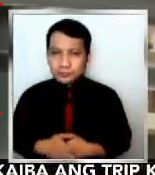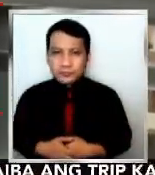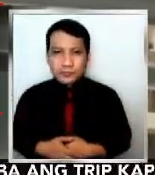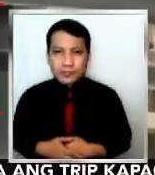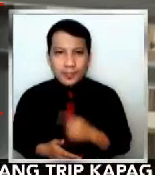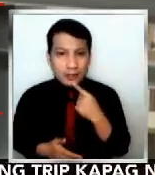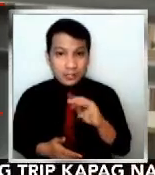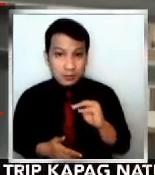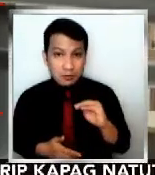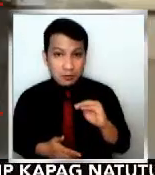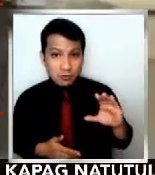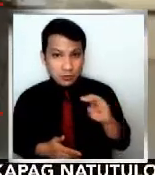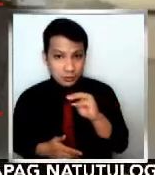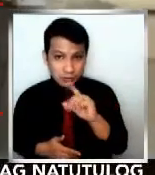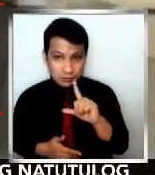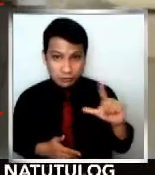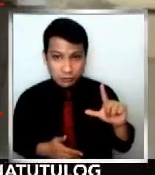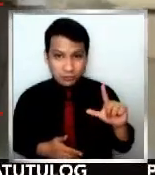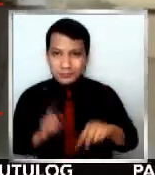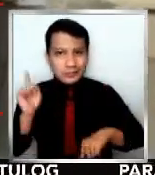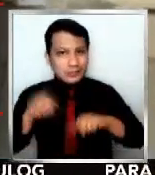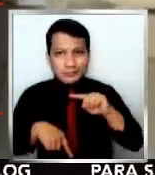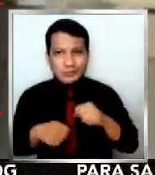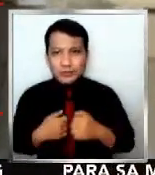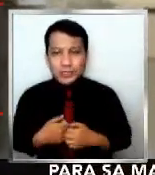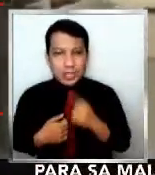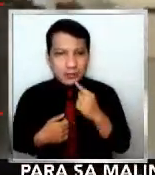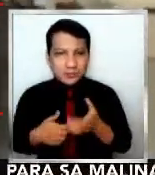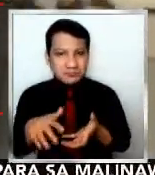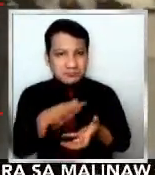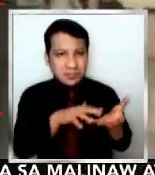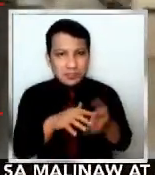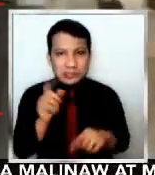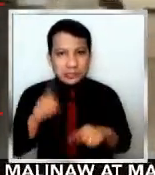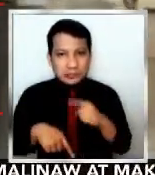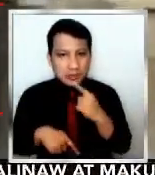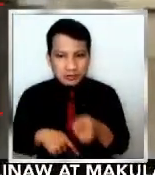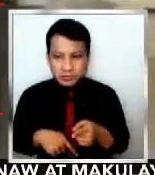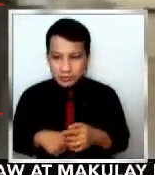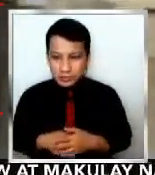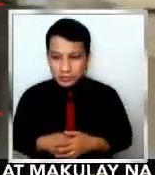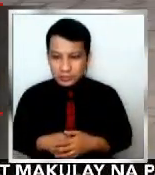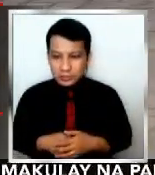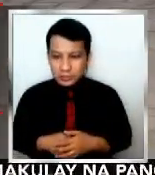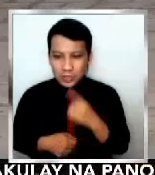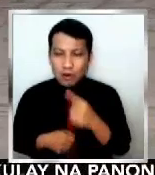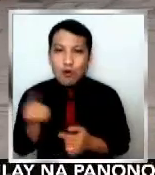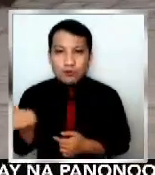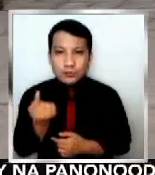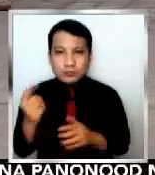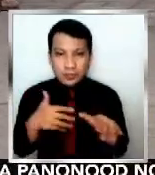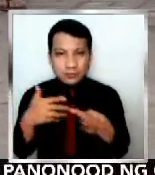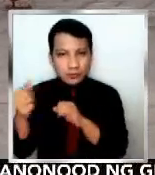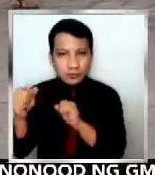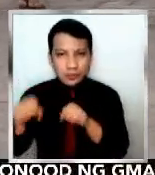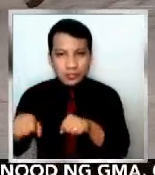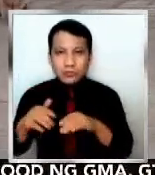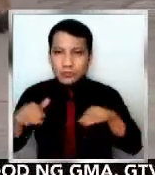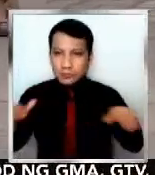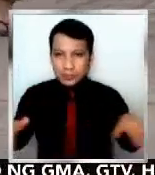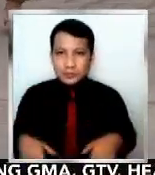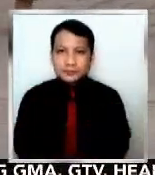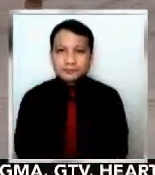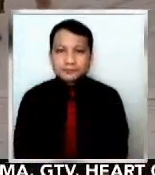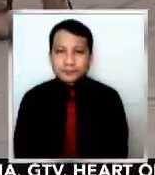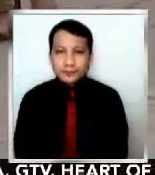use, no? Mixed use, opo. Dinidaw po natin yan na talagang pang-outdoors lang po ating mga bata. Hindi rin